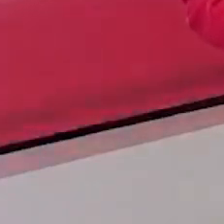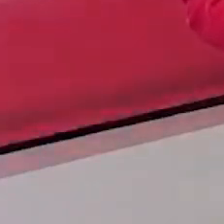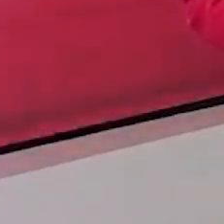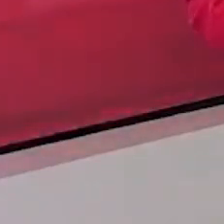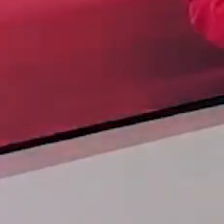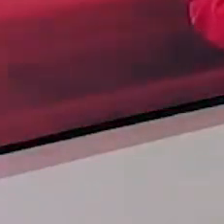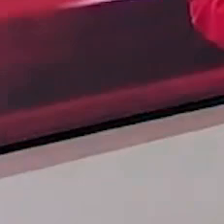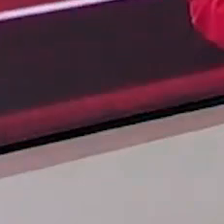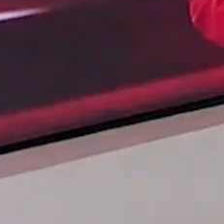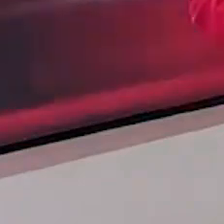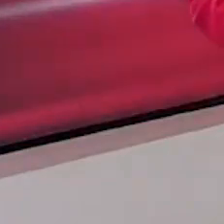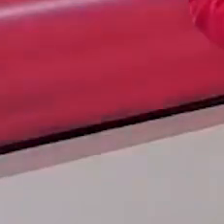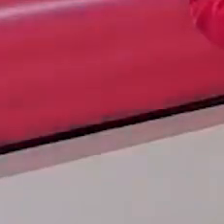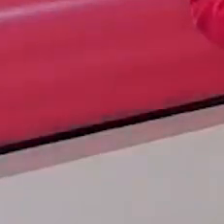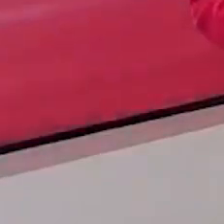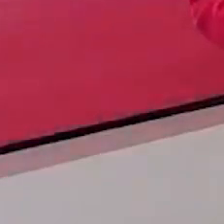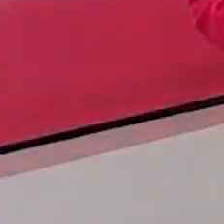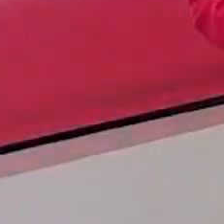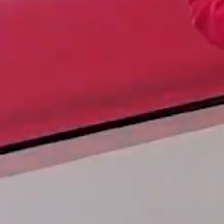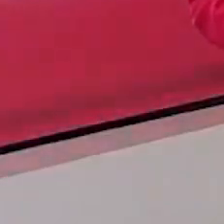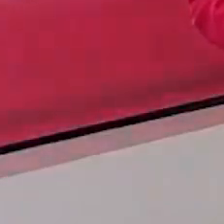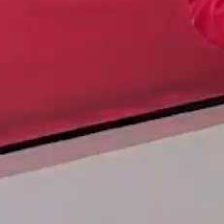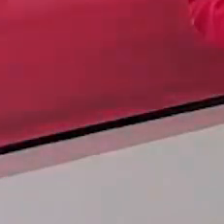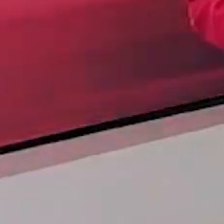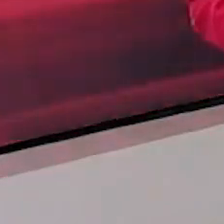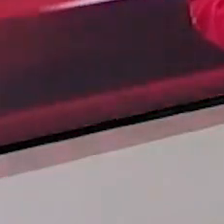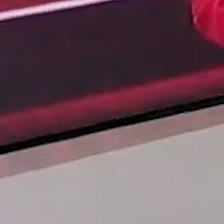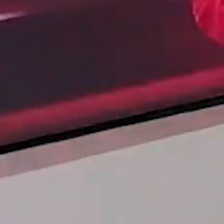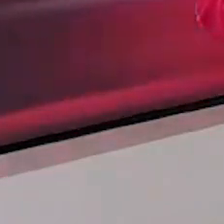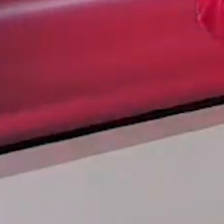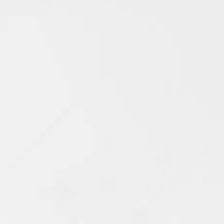GMA Pinoy TV at www.gmanews.tv